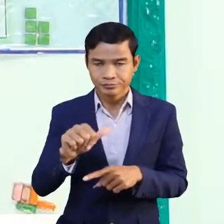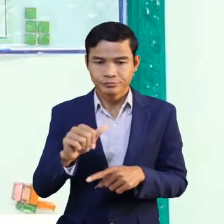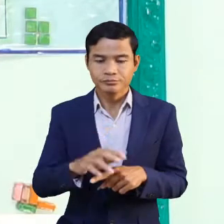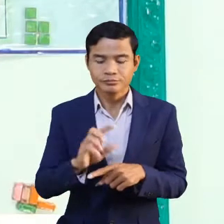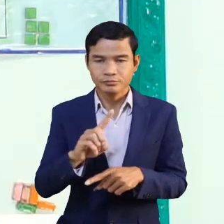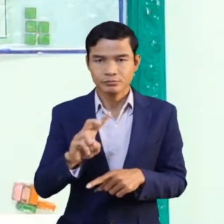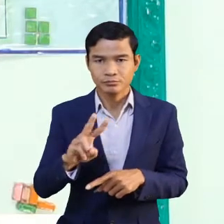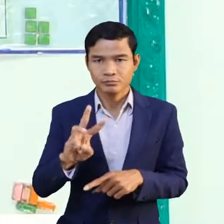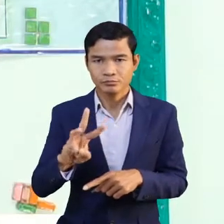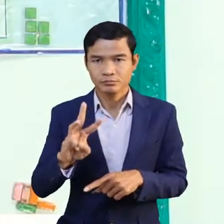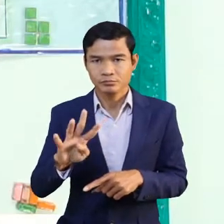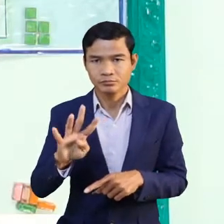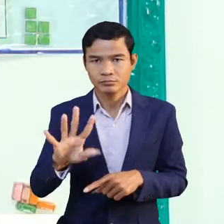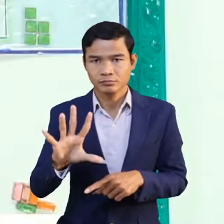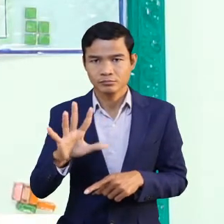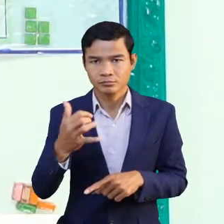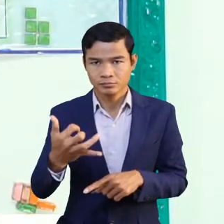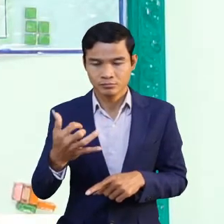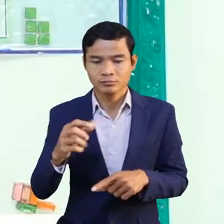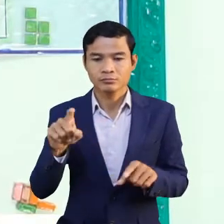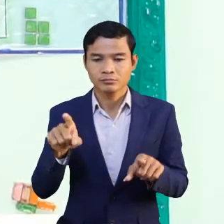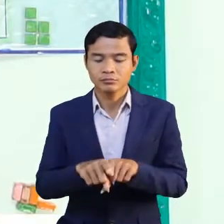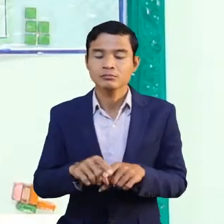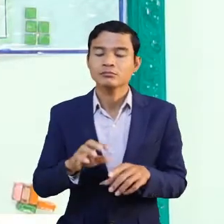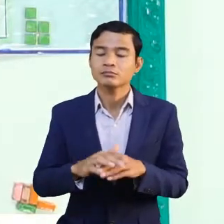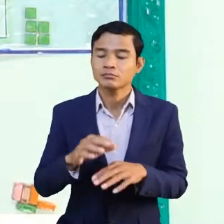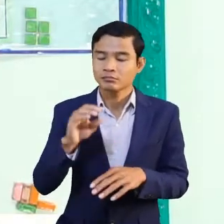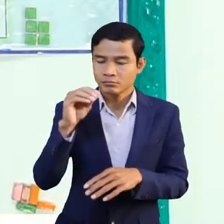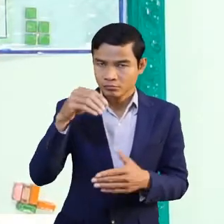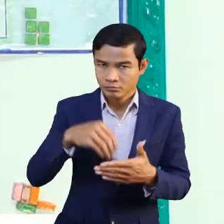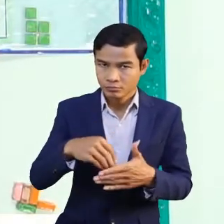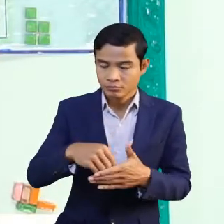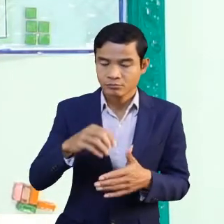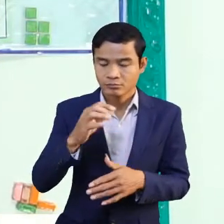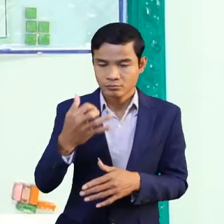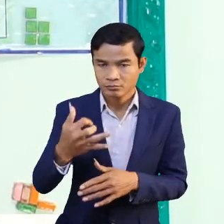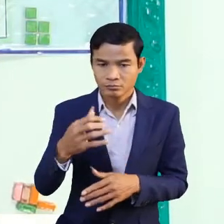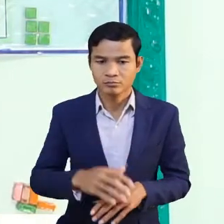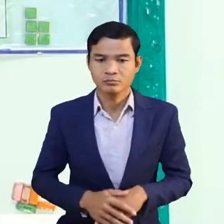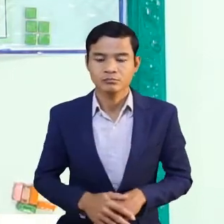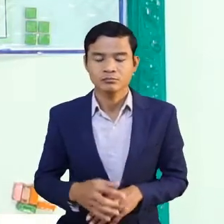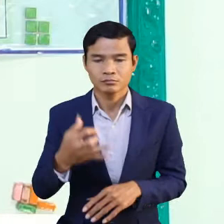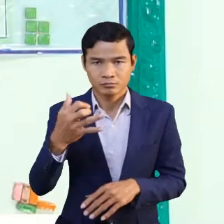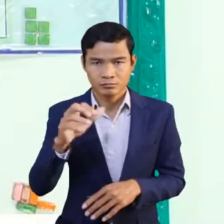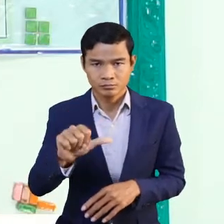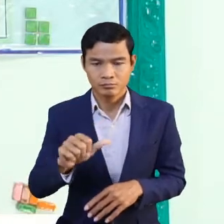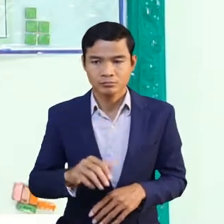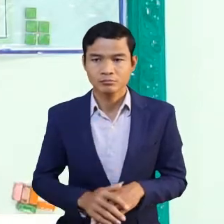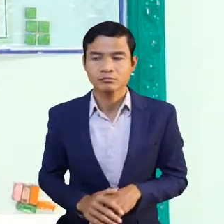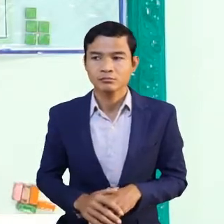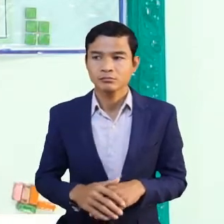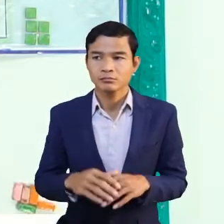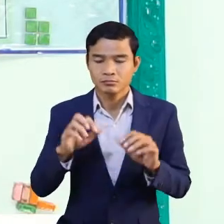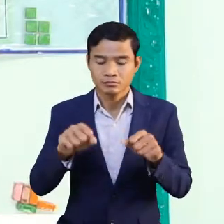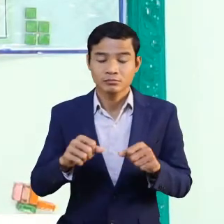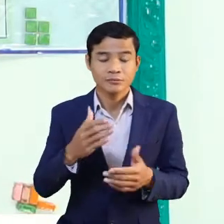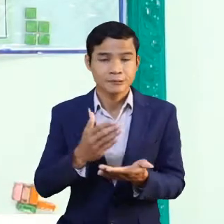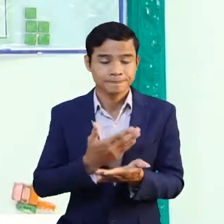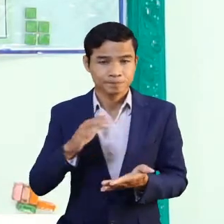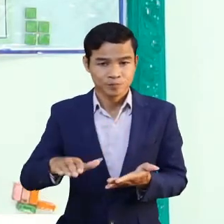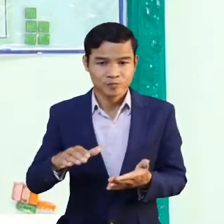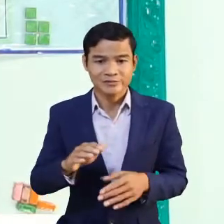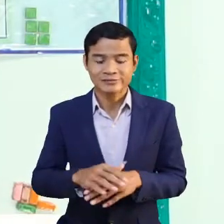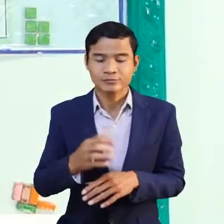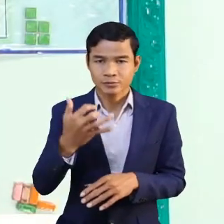1 2 3 4 5 6 5 2ដែរចាអ្នកគ្រូដាក់5 7មាន700ណាកូនណាតើអញ្ចឹងយើងនឹងសល់